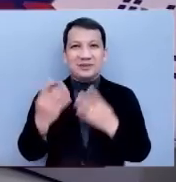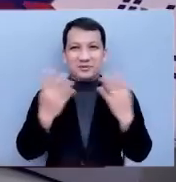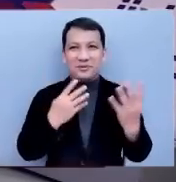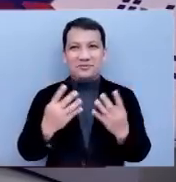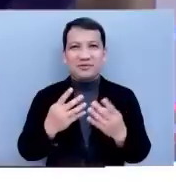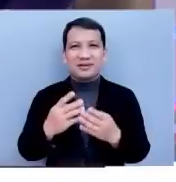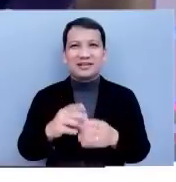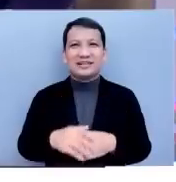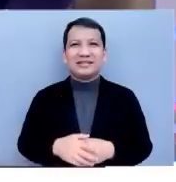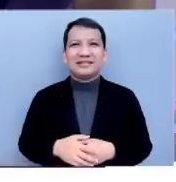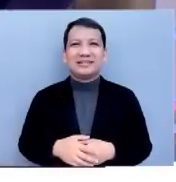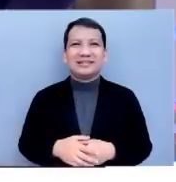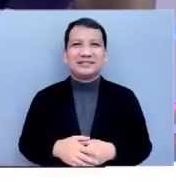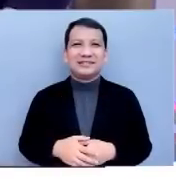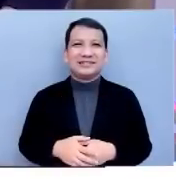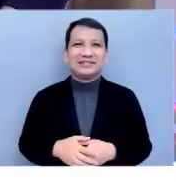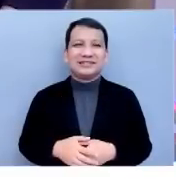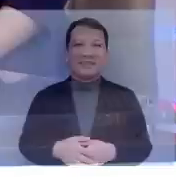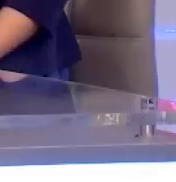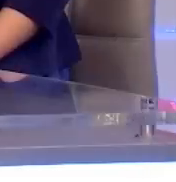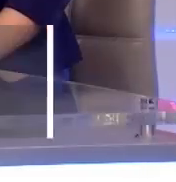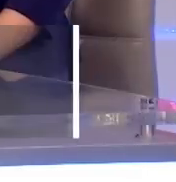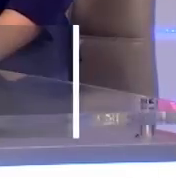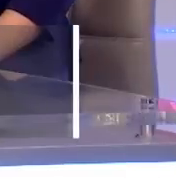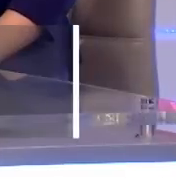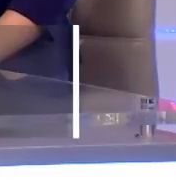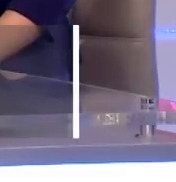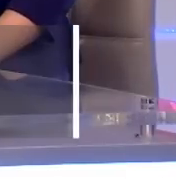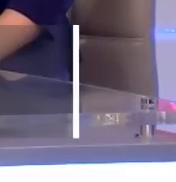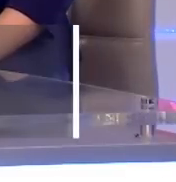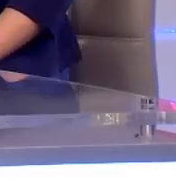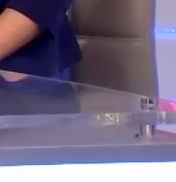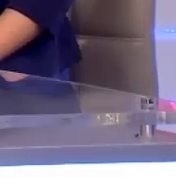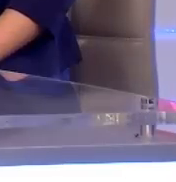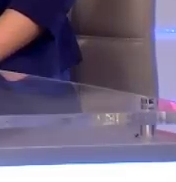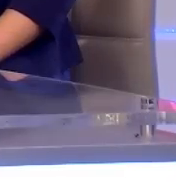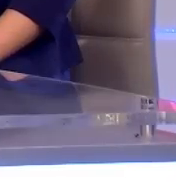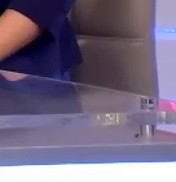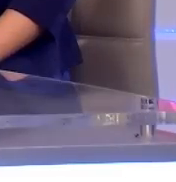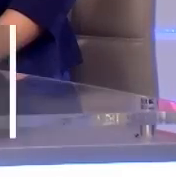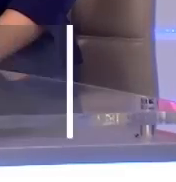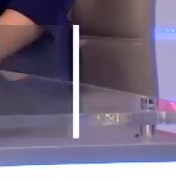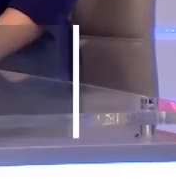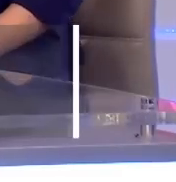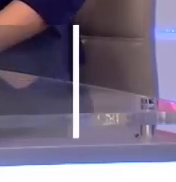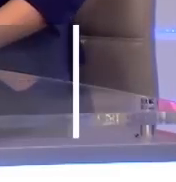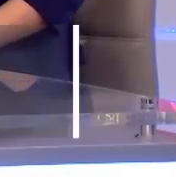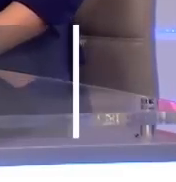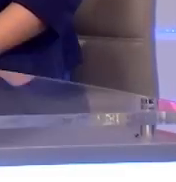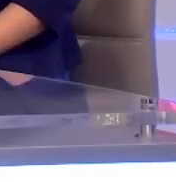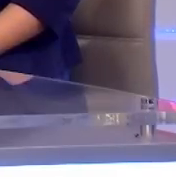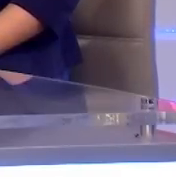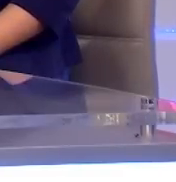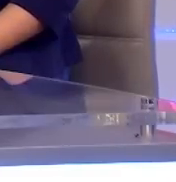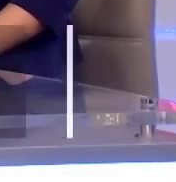Mm. At yan po ang 45 minuto pag may malagang headlines. Balita at diskusyon para sa paghubog ng